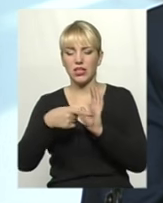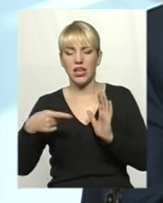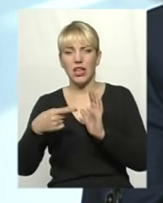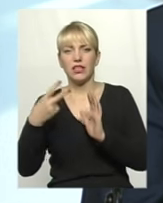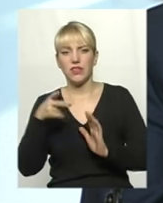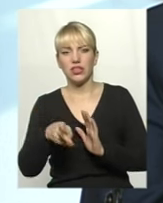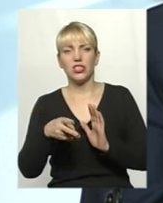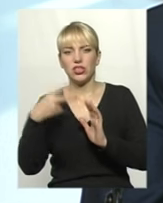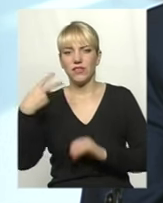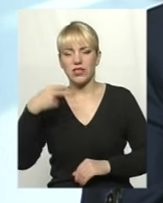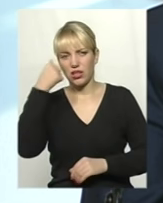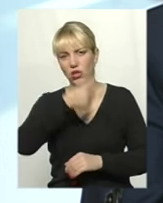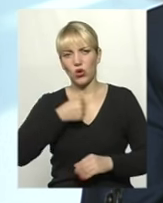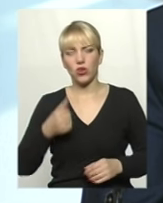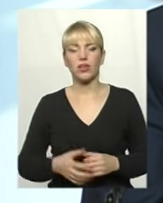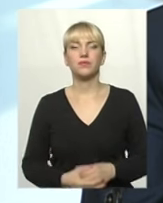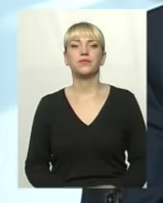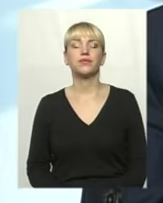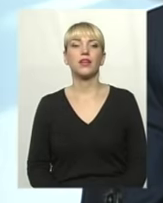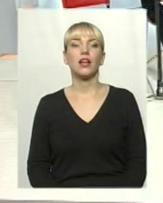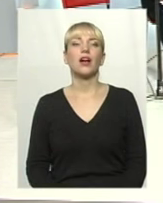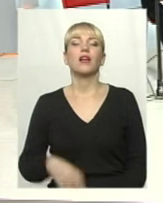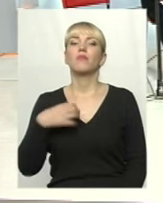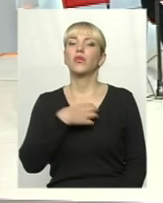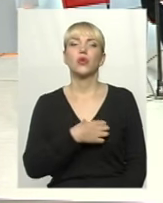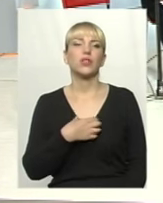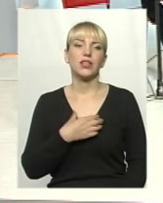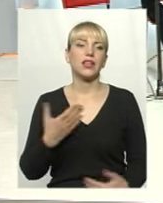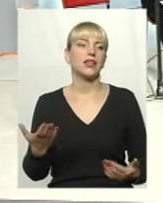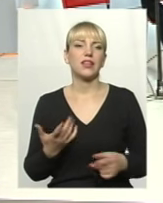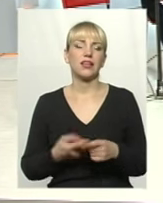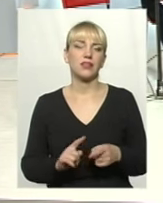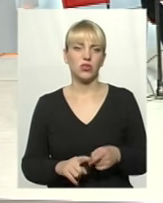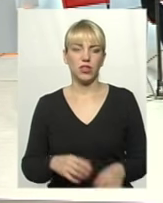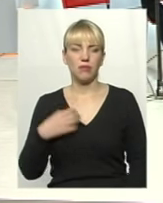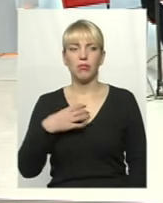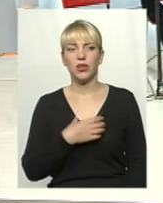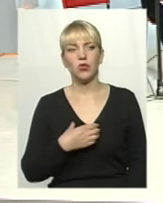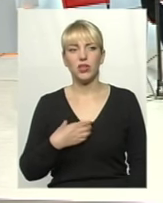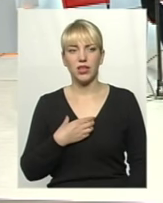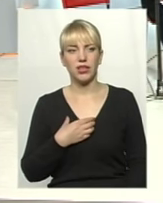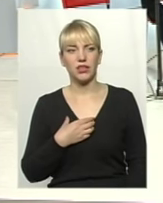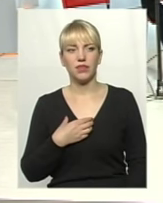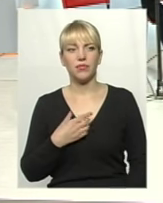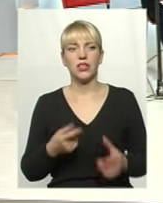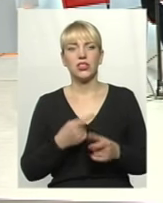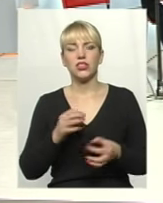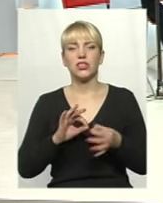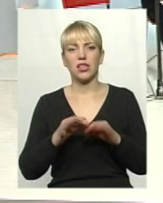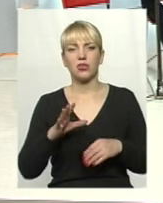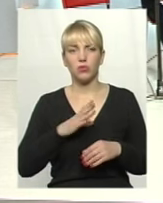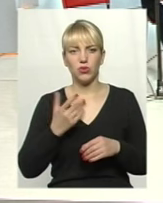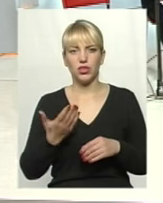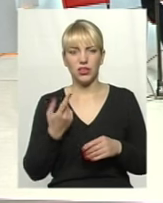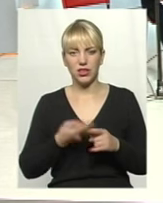2016-2020 роки. Власне, пріоритети, які вони? Ну, пріоритети визначали. Чи складно було їх визначити для вас?